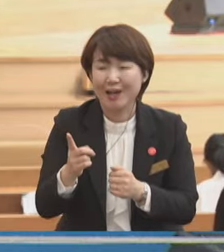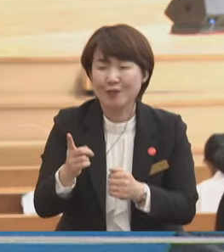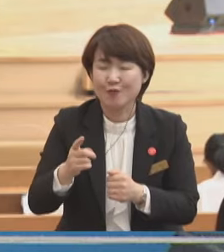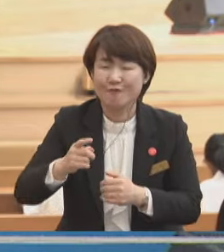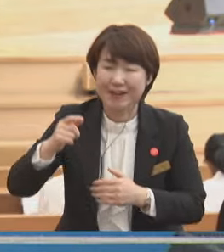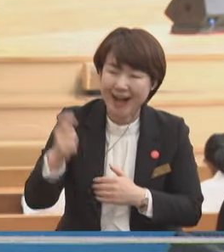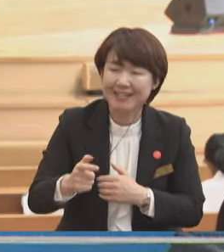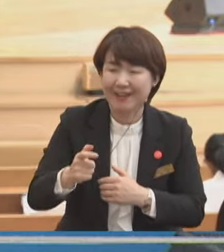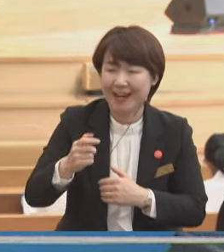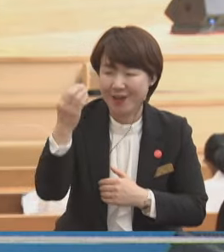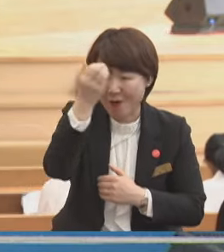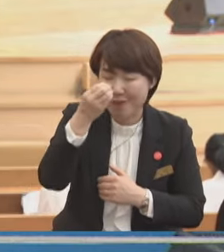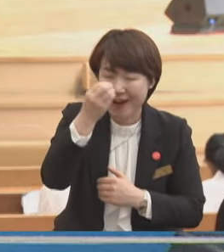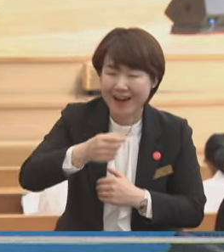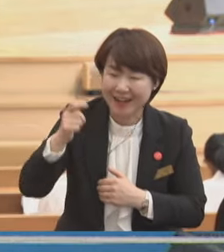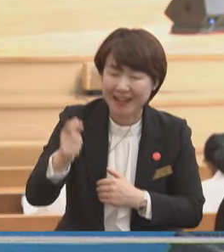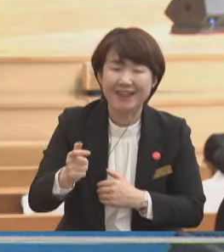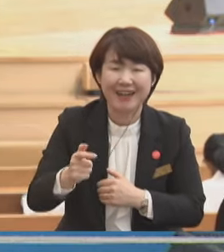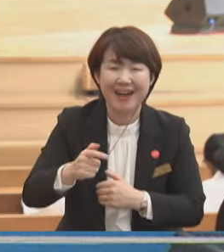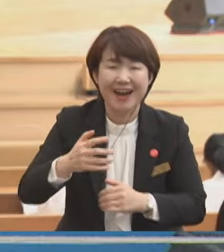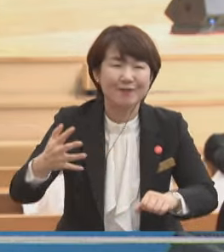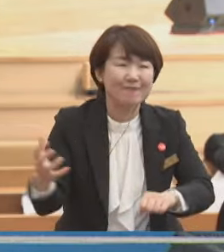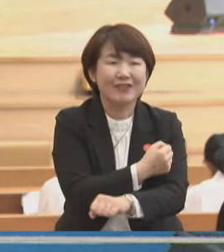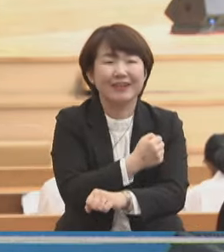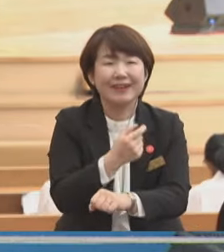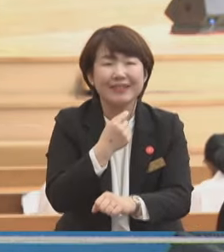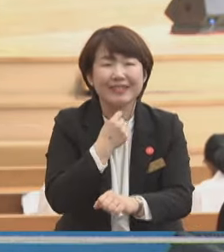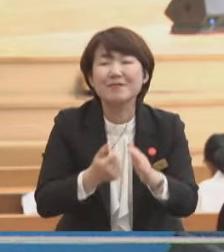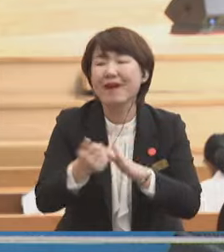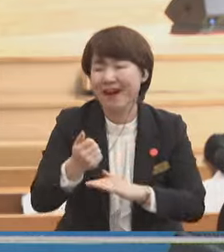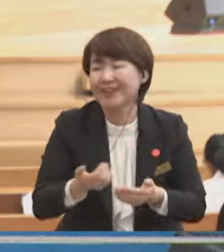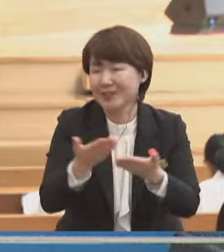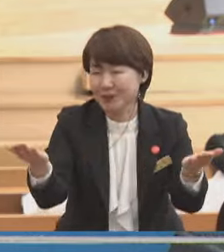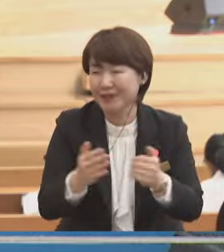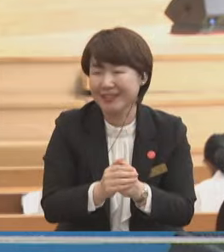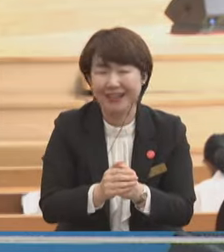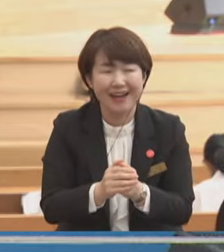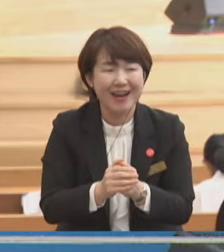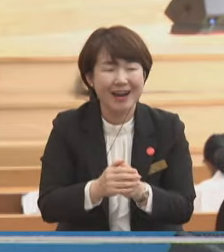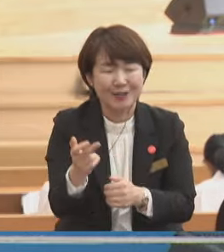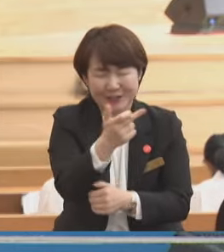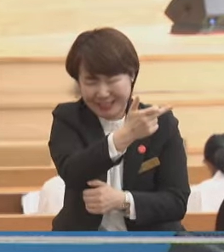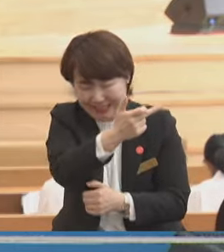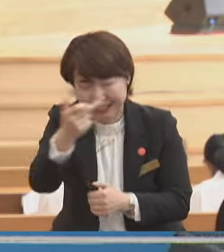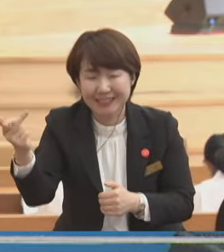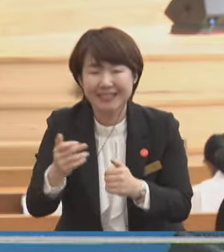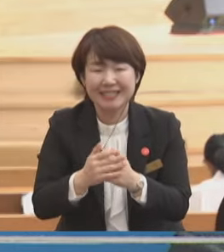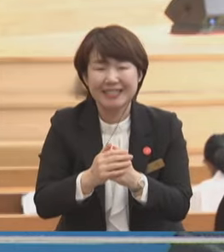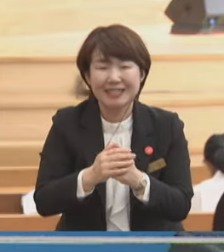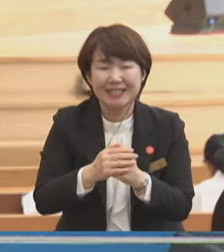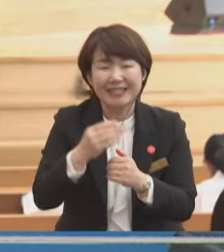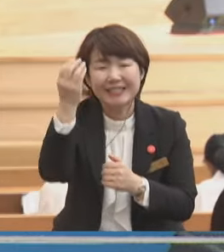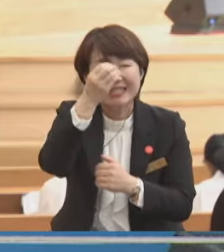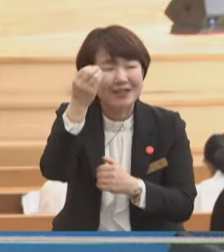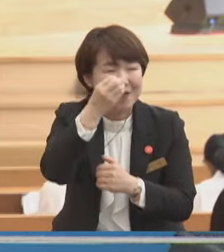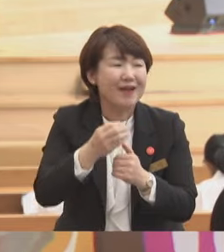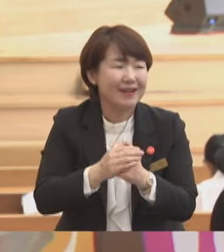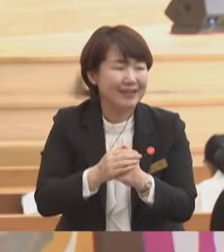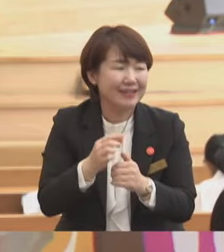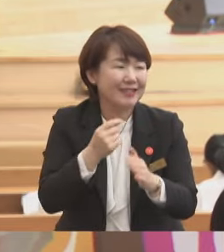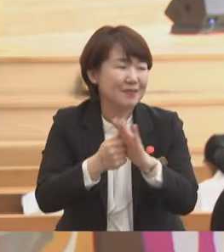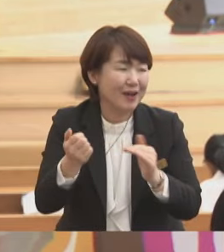그냥 메가톤급 또 어떤 단어 있으면 좋나 응 아주 빅 사이즈의 희망을 우리에게 던져 줘요 그게